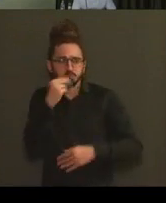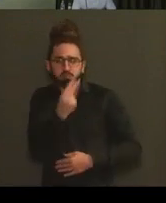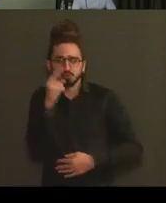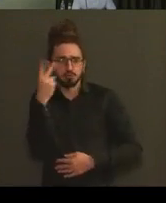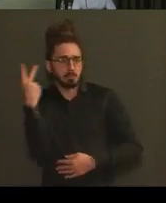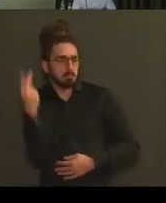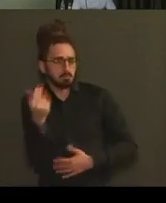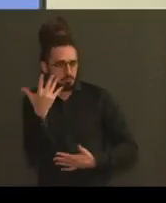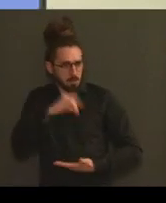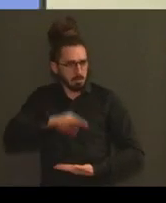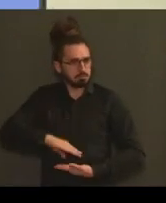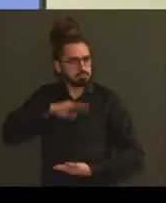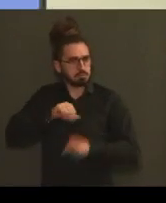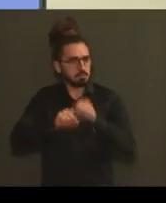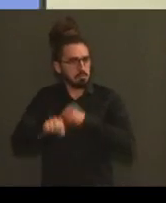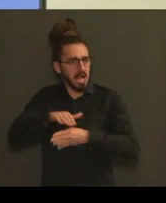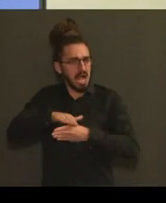suffisants?